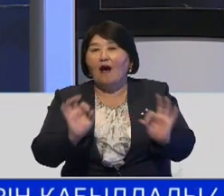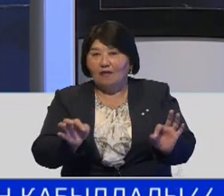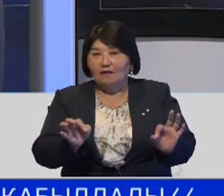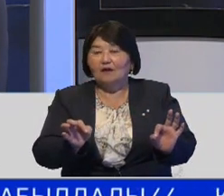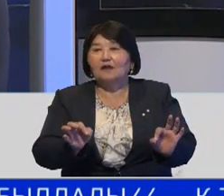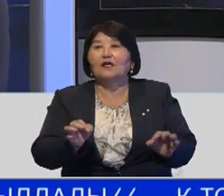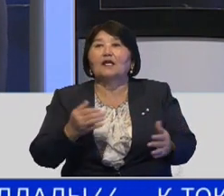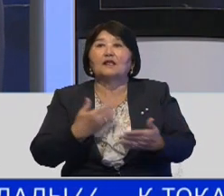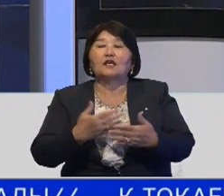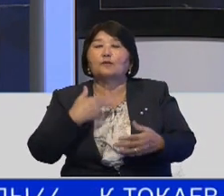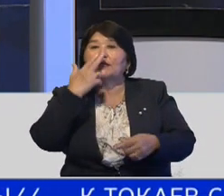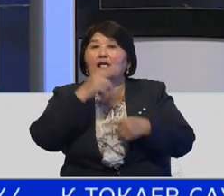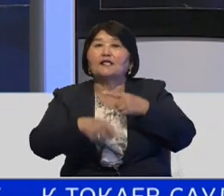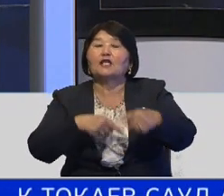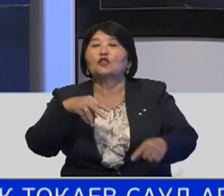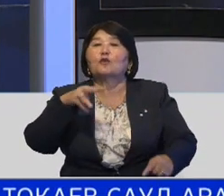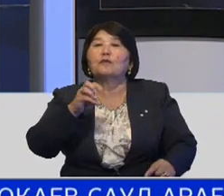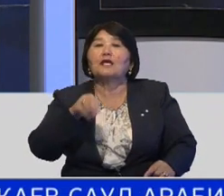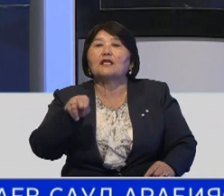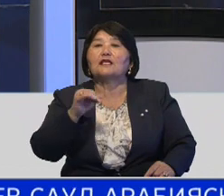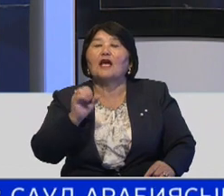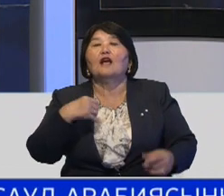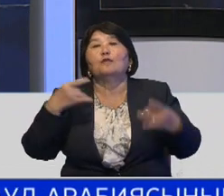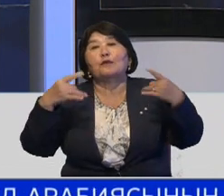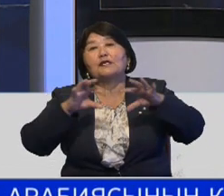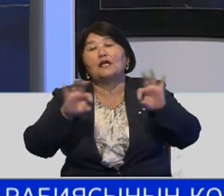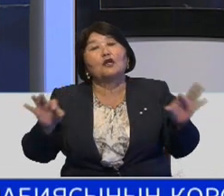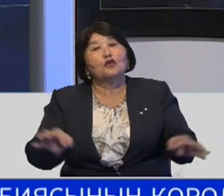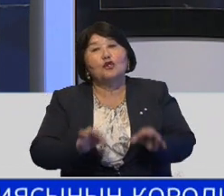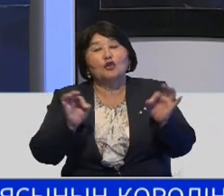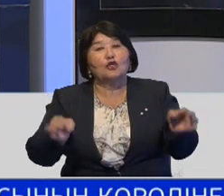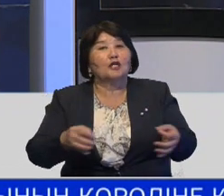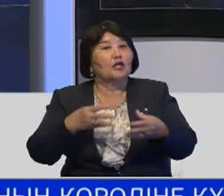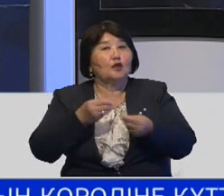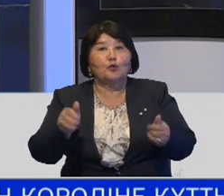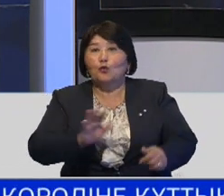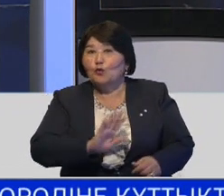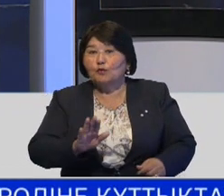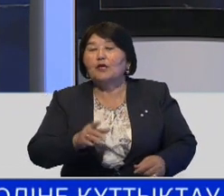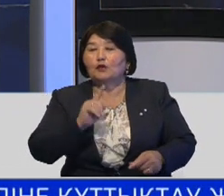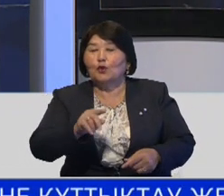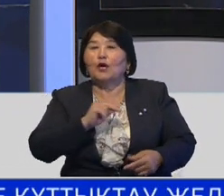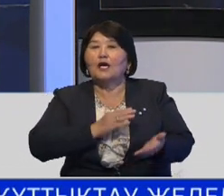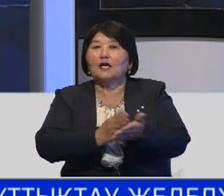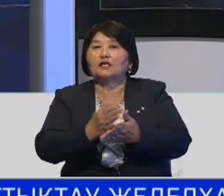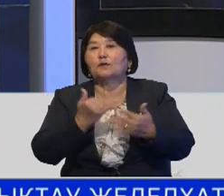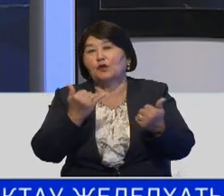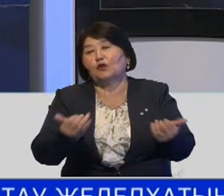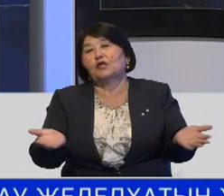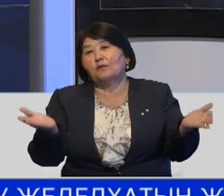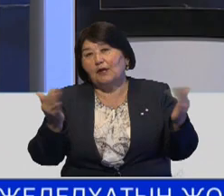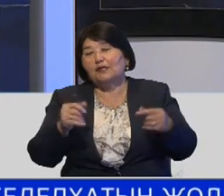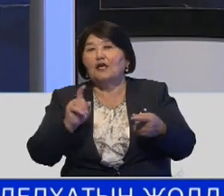де біздің дәстүрлі медиамыз, эфиріміз ол ешқашан өзімізше өлмейді деп ойлаймыз. Соған қызмет ете беруге барлығын шақырамын